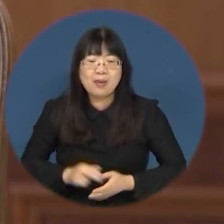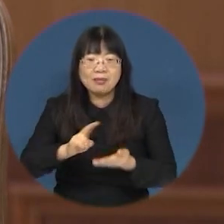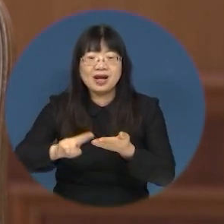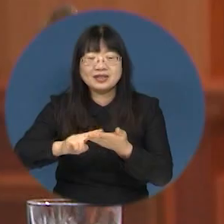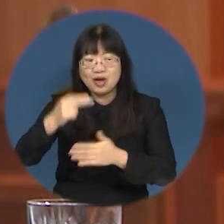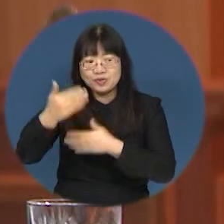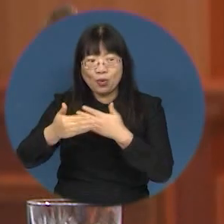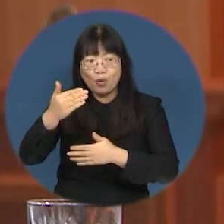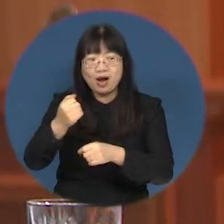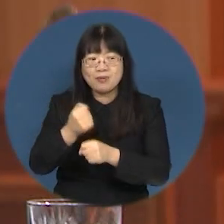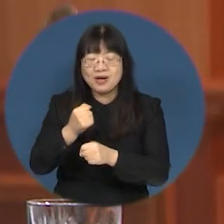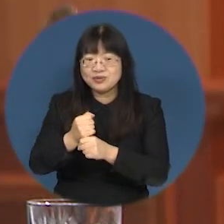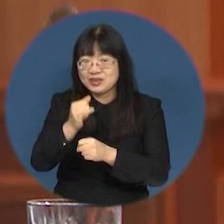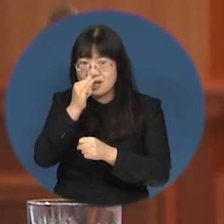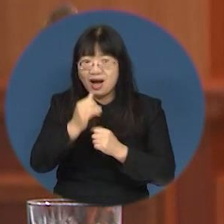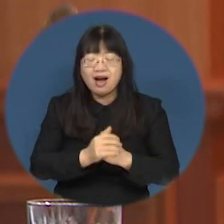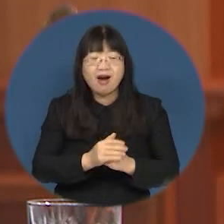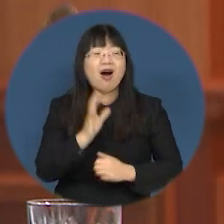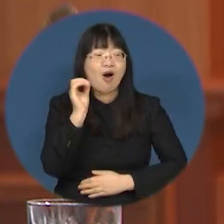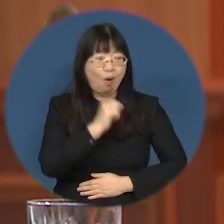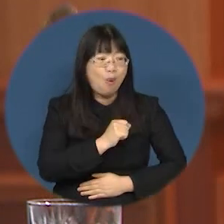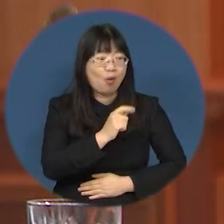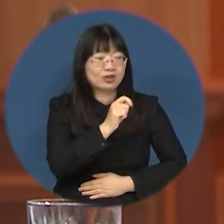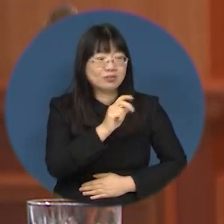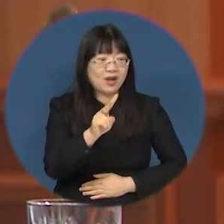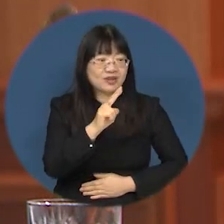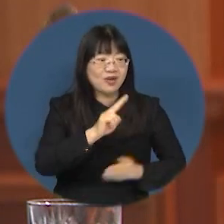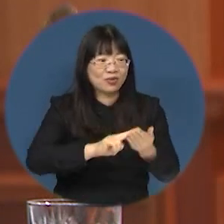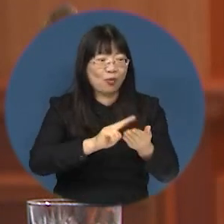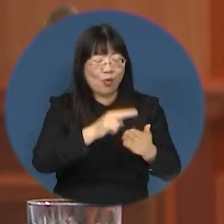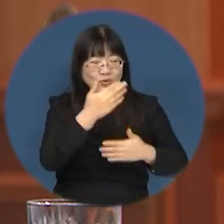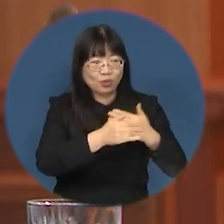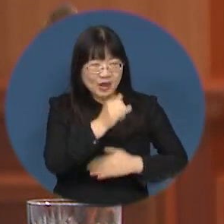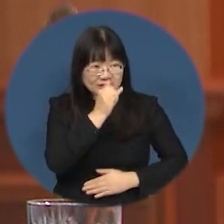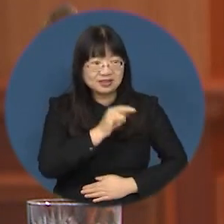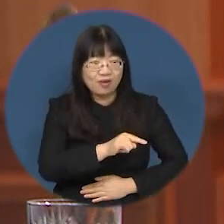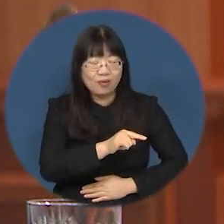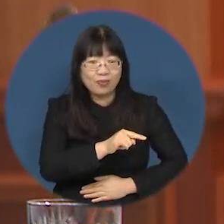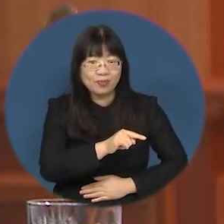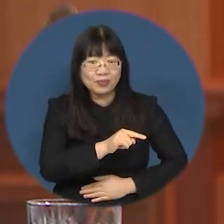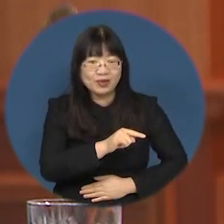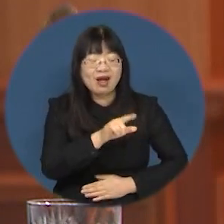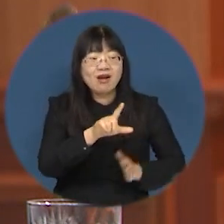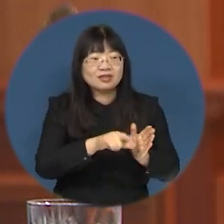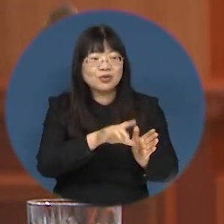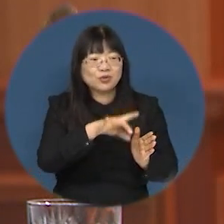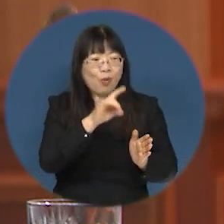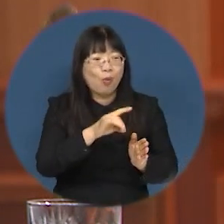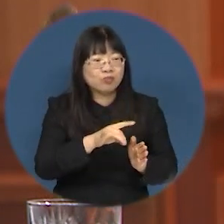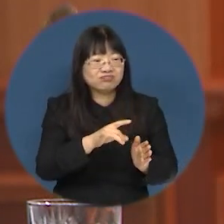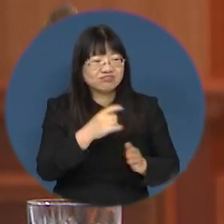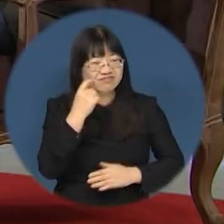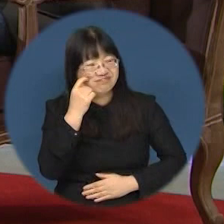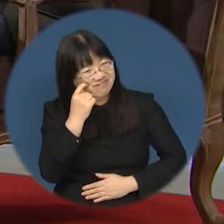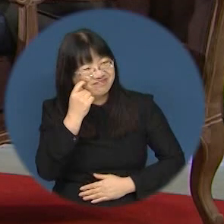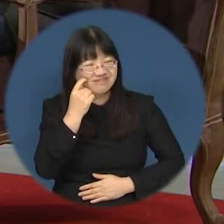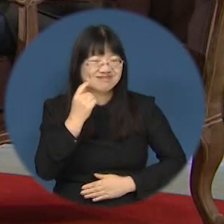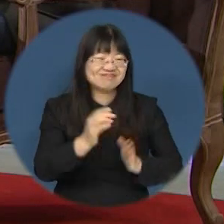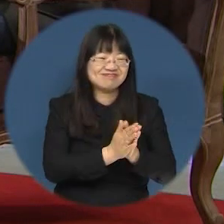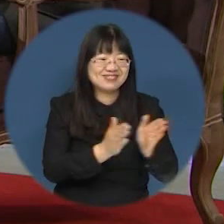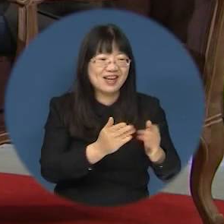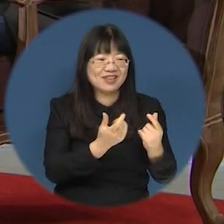나왔거든요. TV에서 연속 애니메이션이 있었잖아요. 그렇죠. 그때가 사실 국민적으로 히트칠 때예요. 그렇죠. 근데